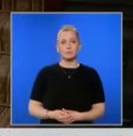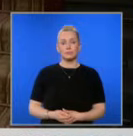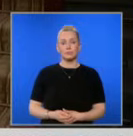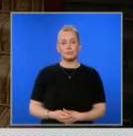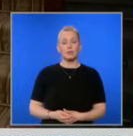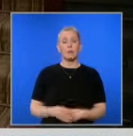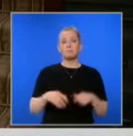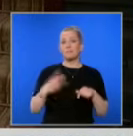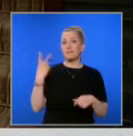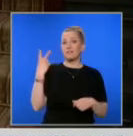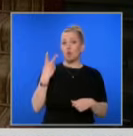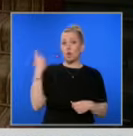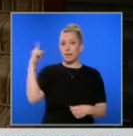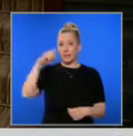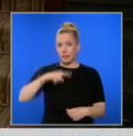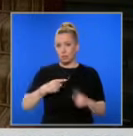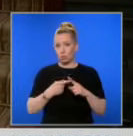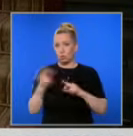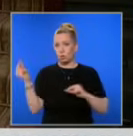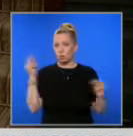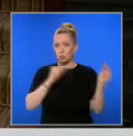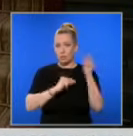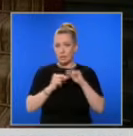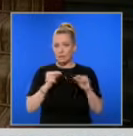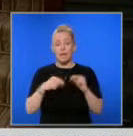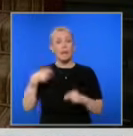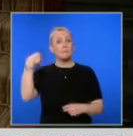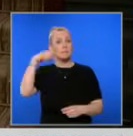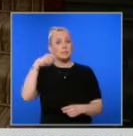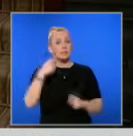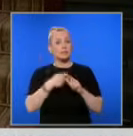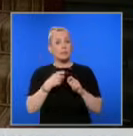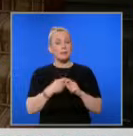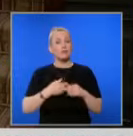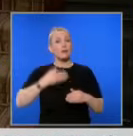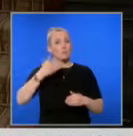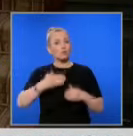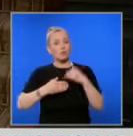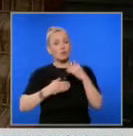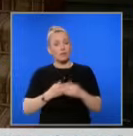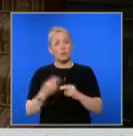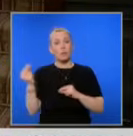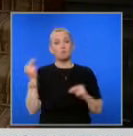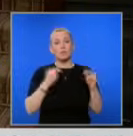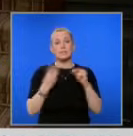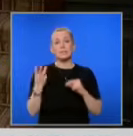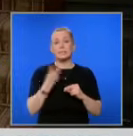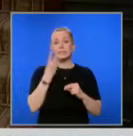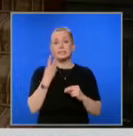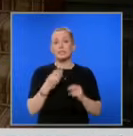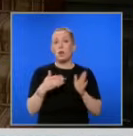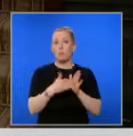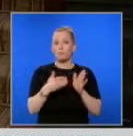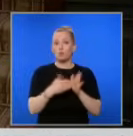Във втория ден от консултациите президентът Румен Радев проведе последователно консултации с трите опозиционни